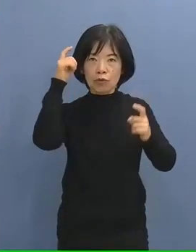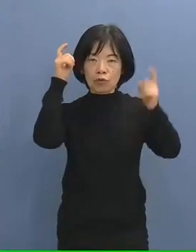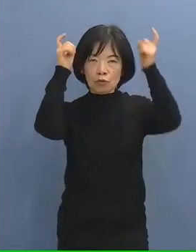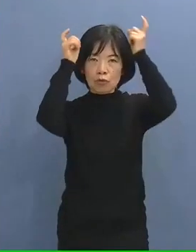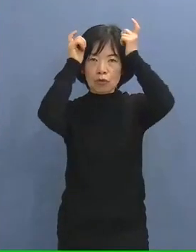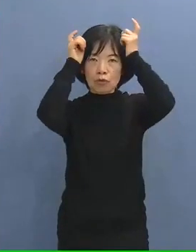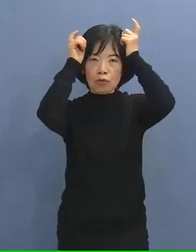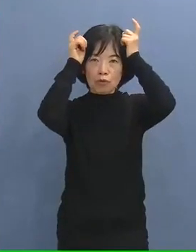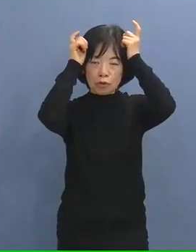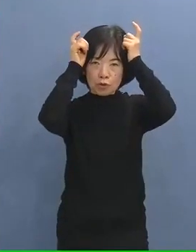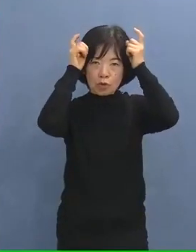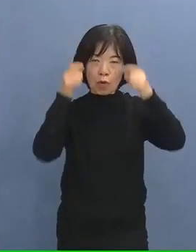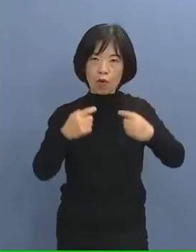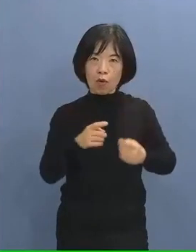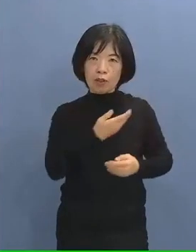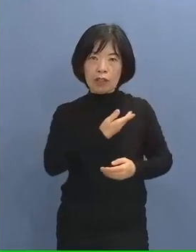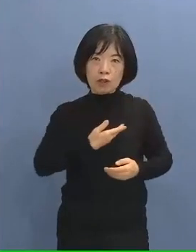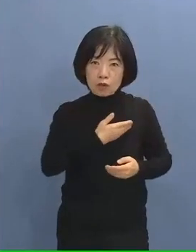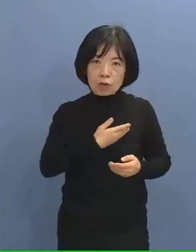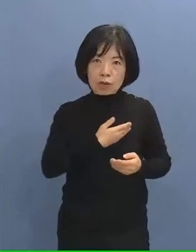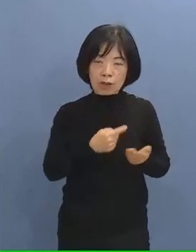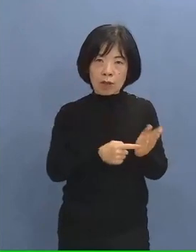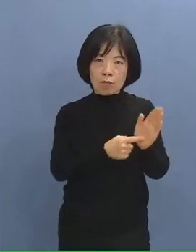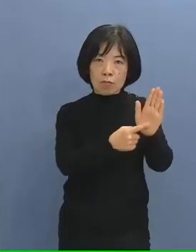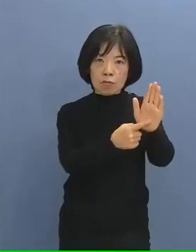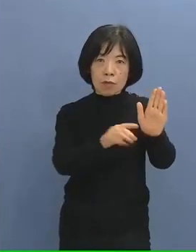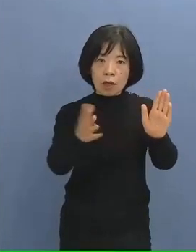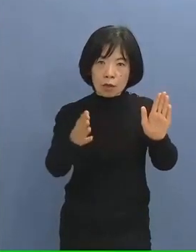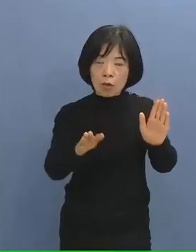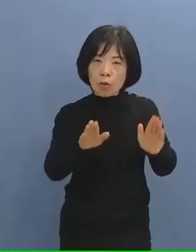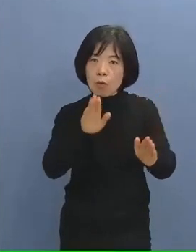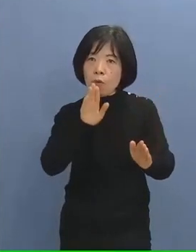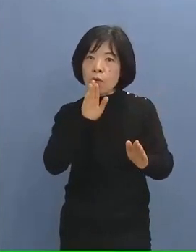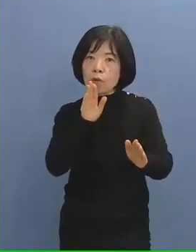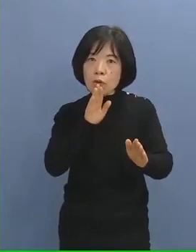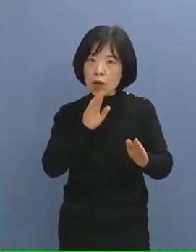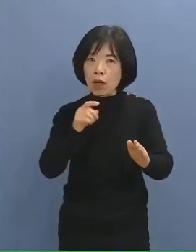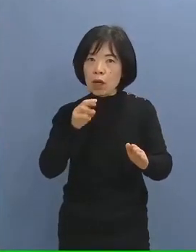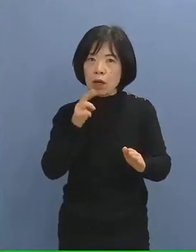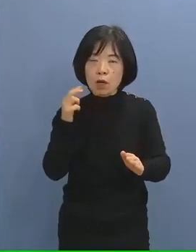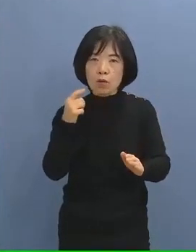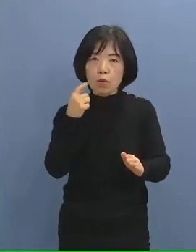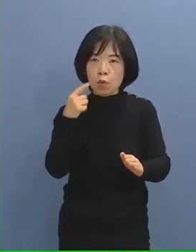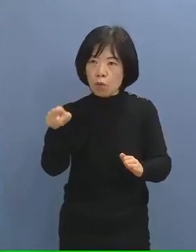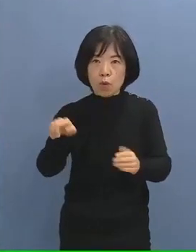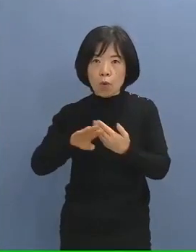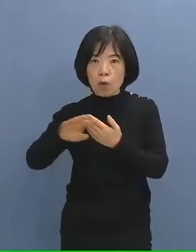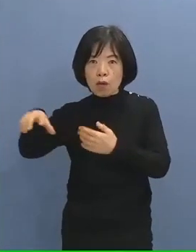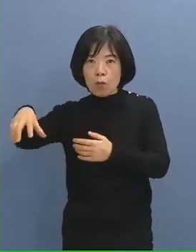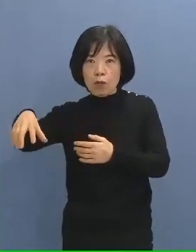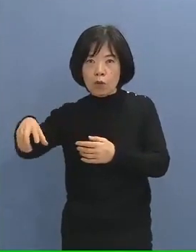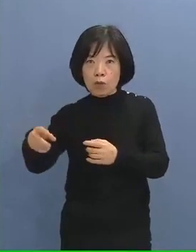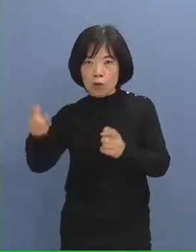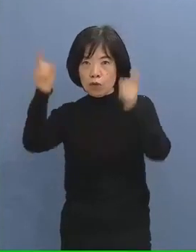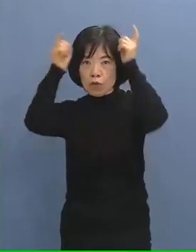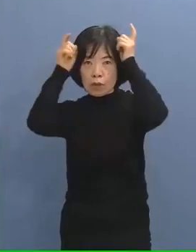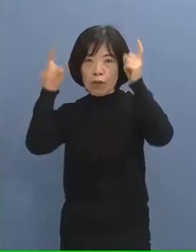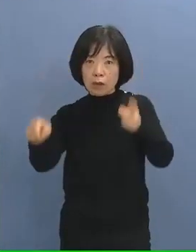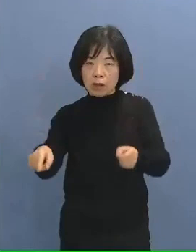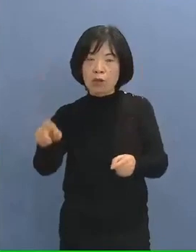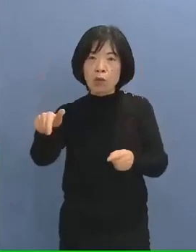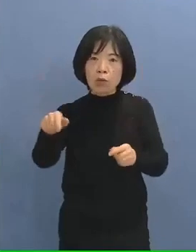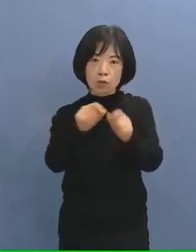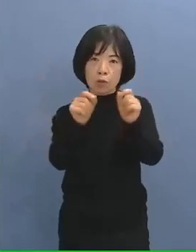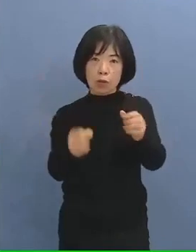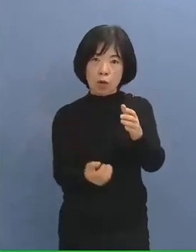してですね、措置命令を知事名で出されているんですけれども、まず、こうした、事案が発生したことに対